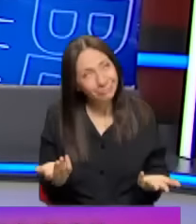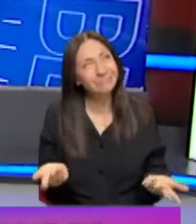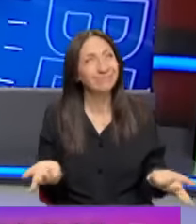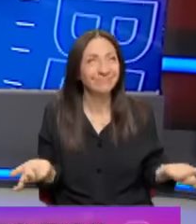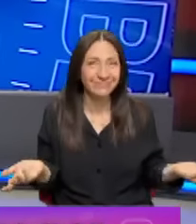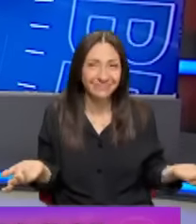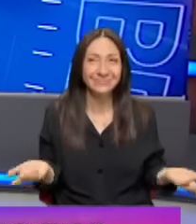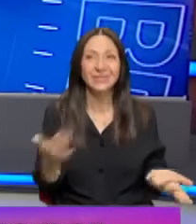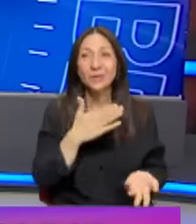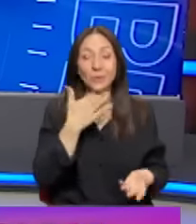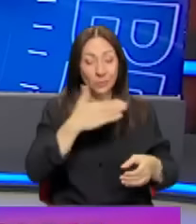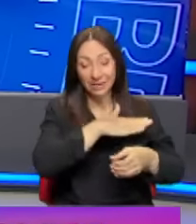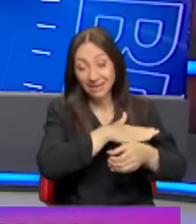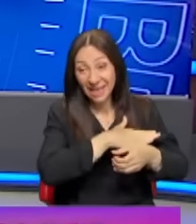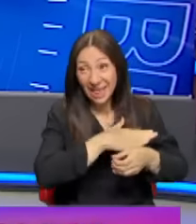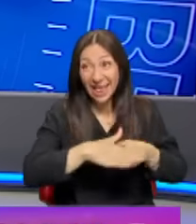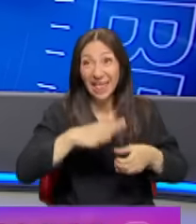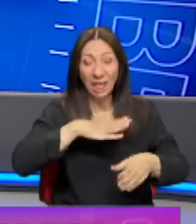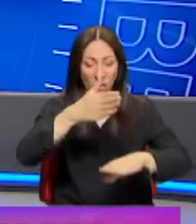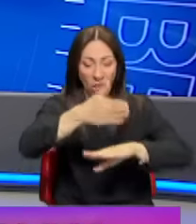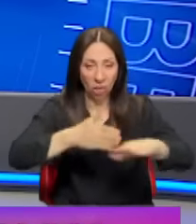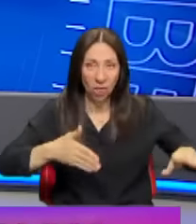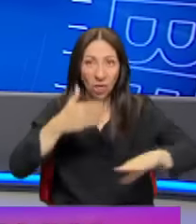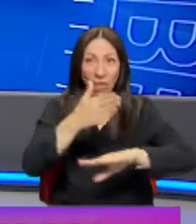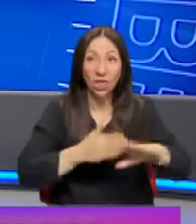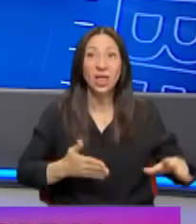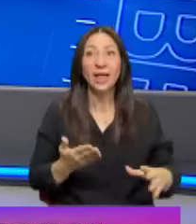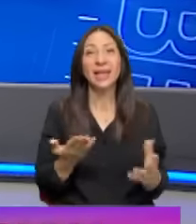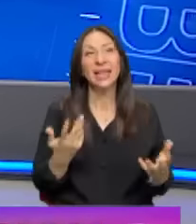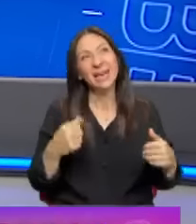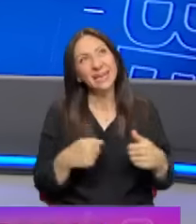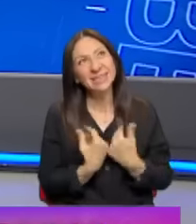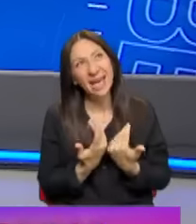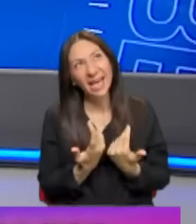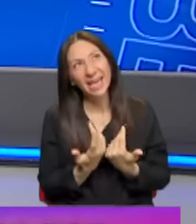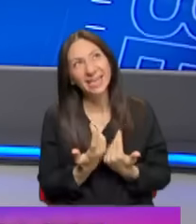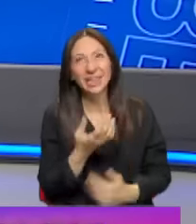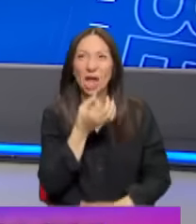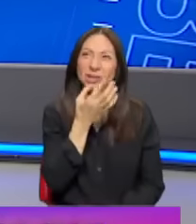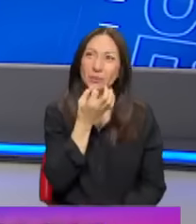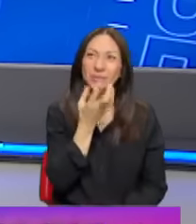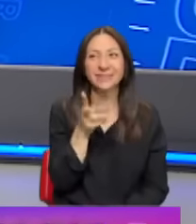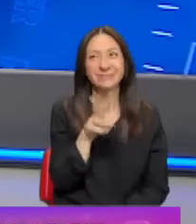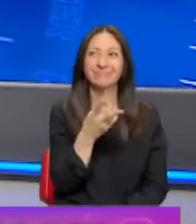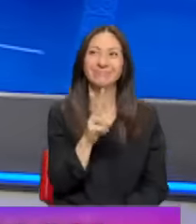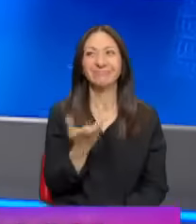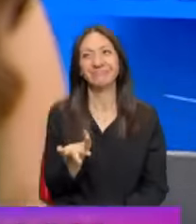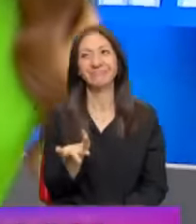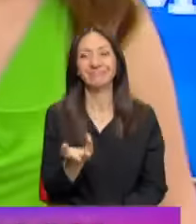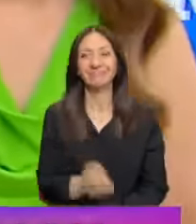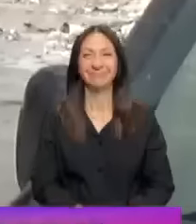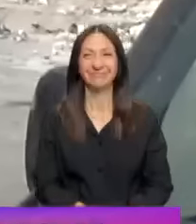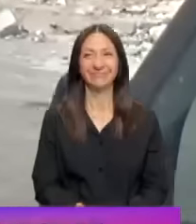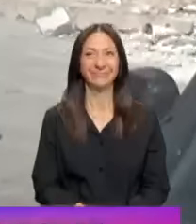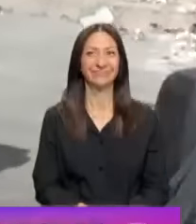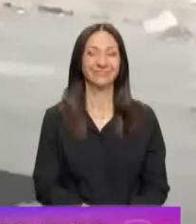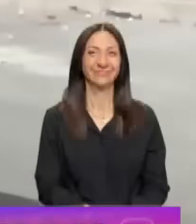yani kurbanı keseceğim derken elini kesmek ya kazadır ya da acemilik.